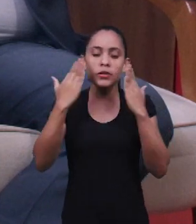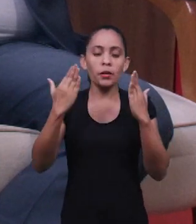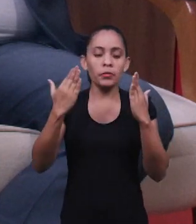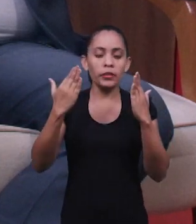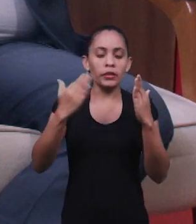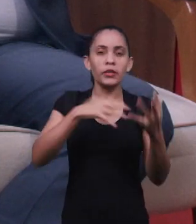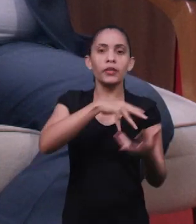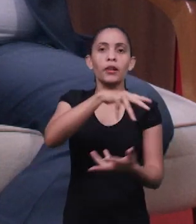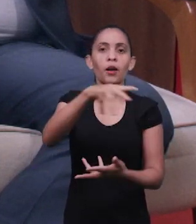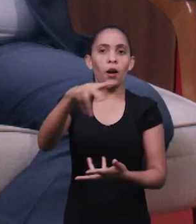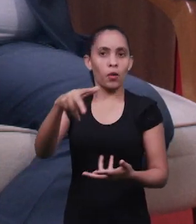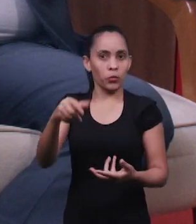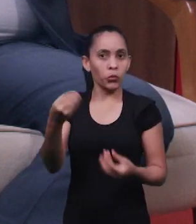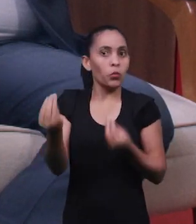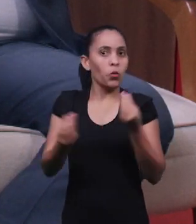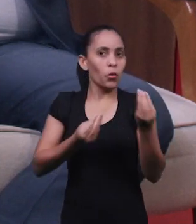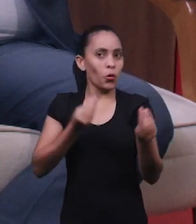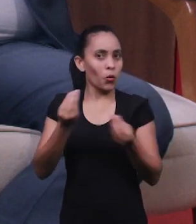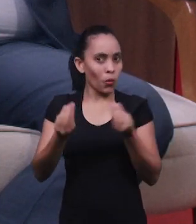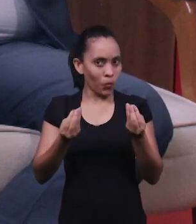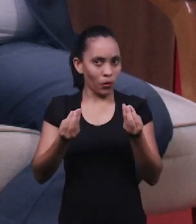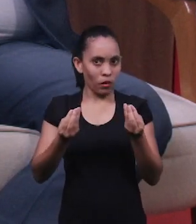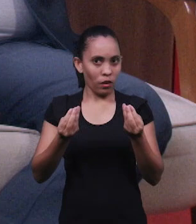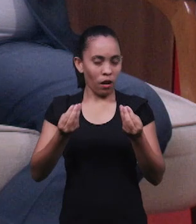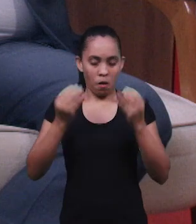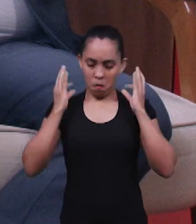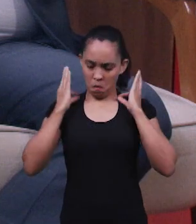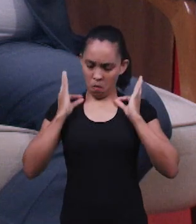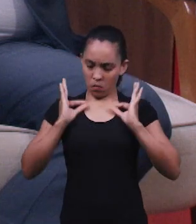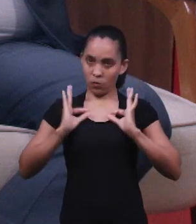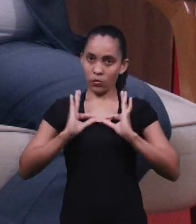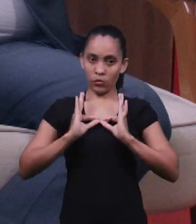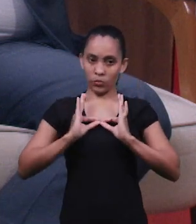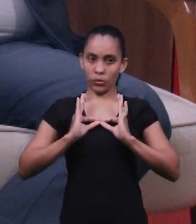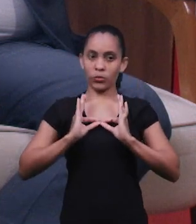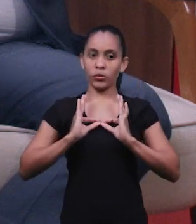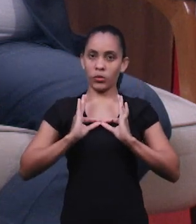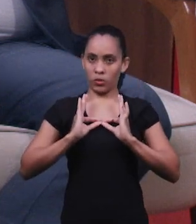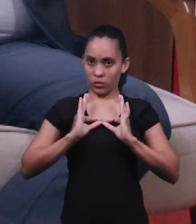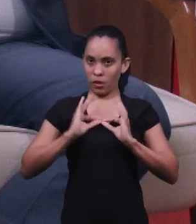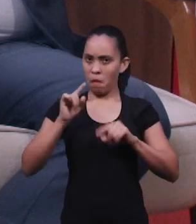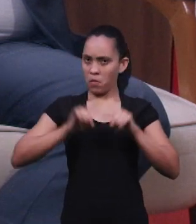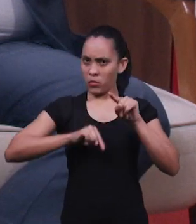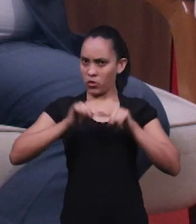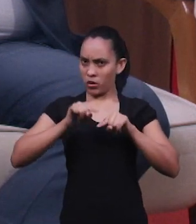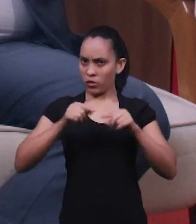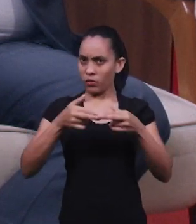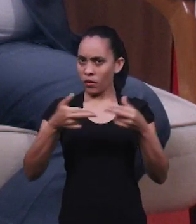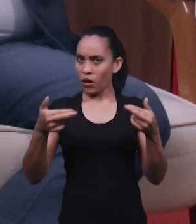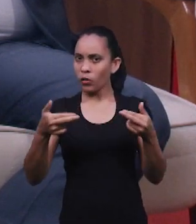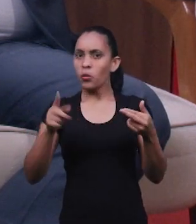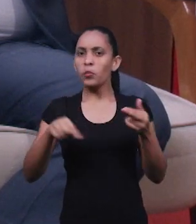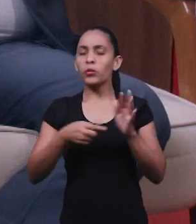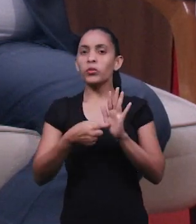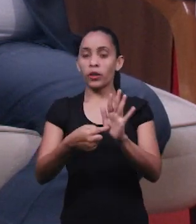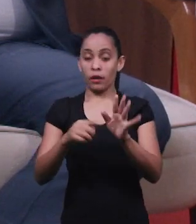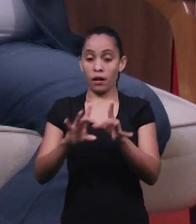présente, dit le livre de Cantique, avec ses colliers. Donc le coup parle de la communion.